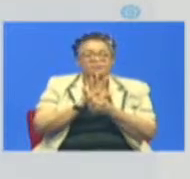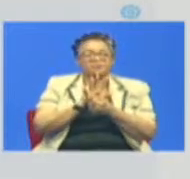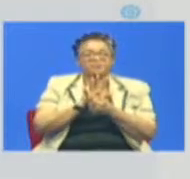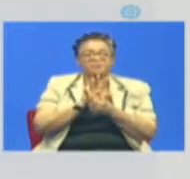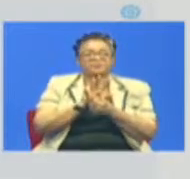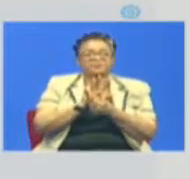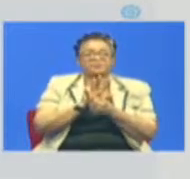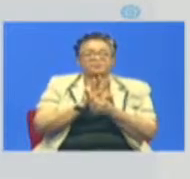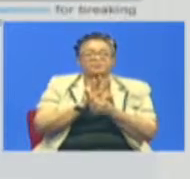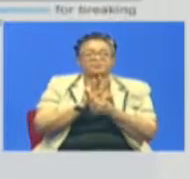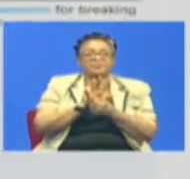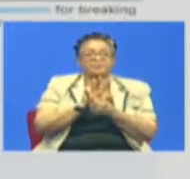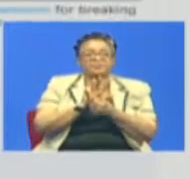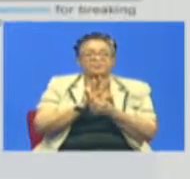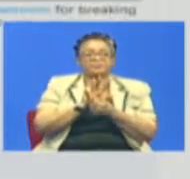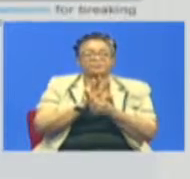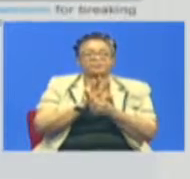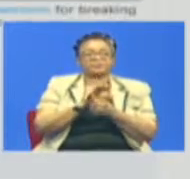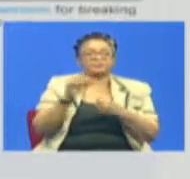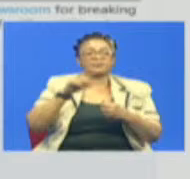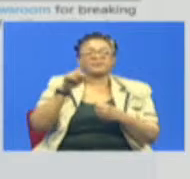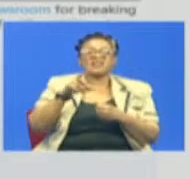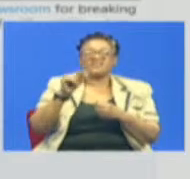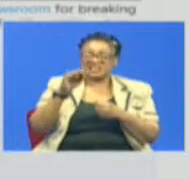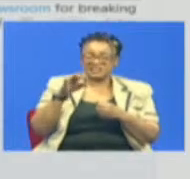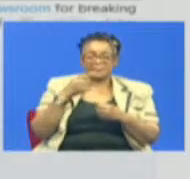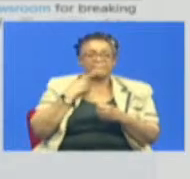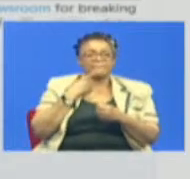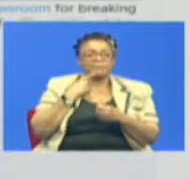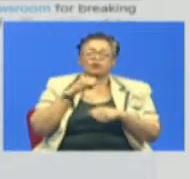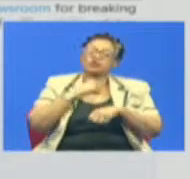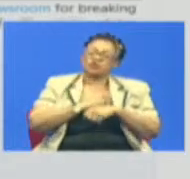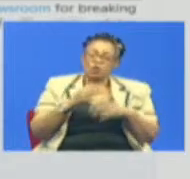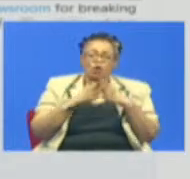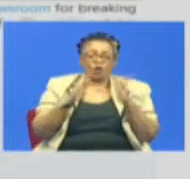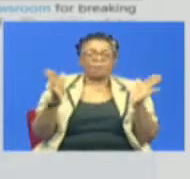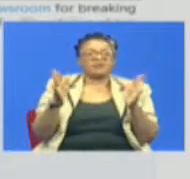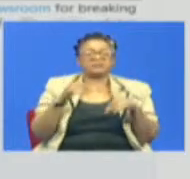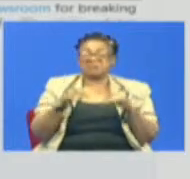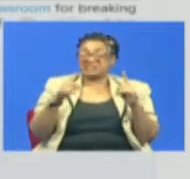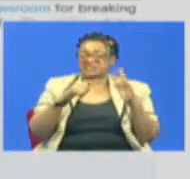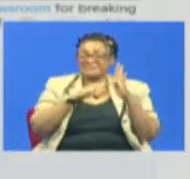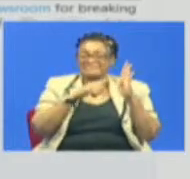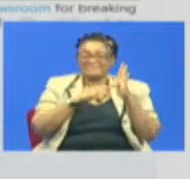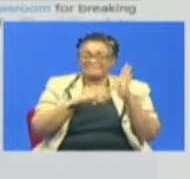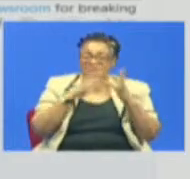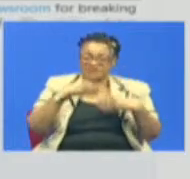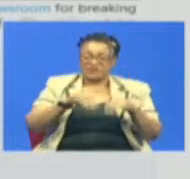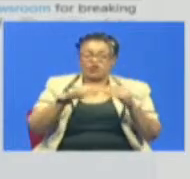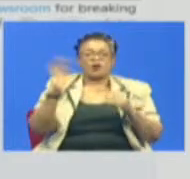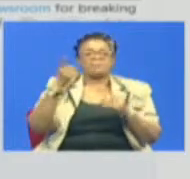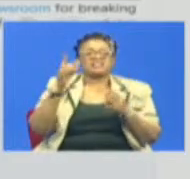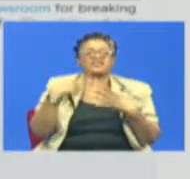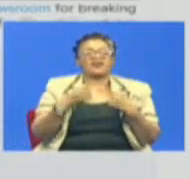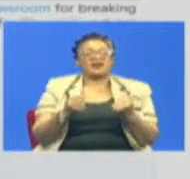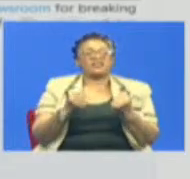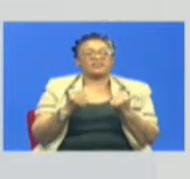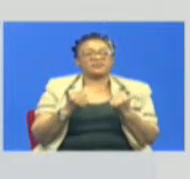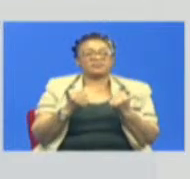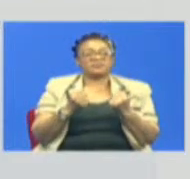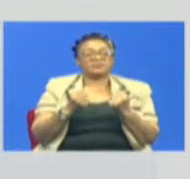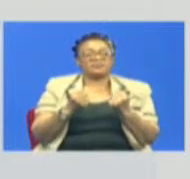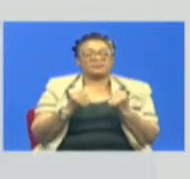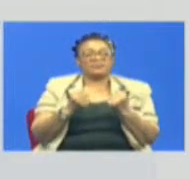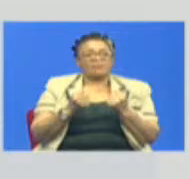ulimwengu wanavyosema. Na Zack Zex anasema shule zifunguliwe japo kwa masharti ya Wizara ya Afya, anaandika kutoka Busia, Kenya.